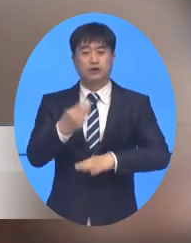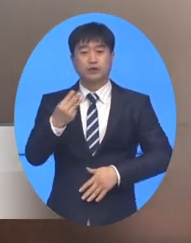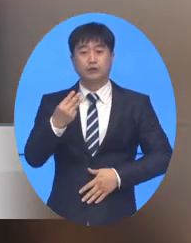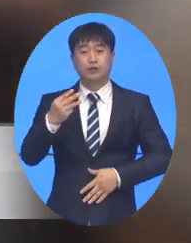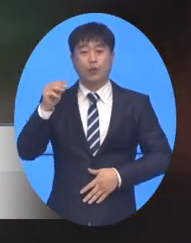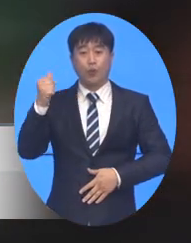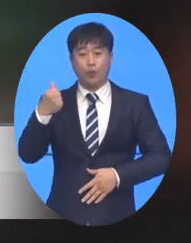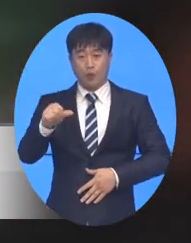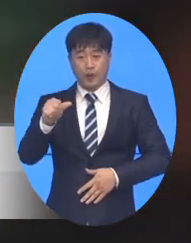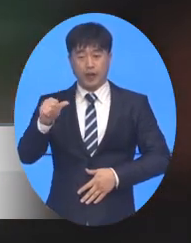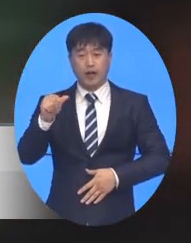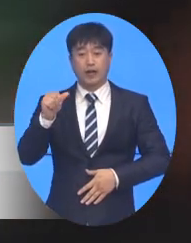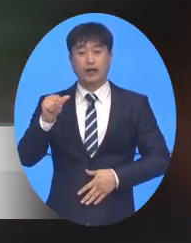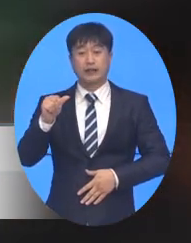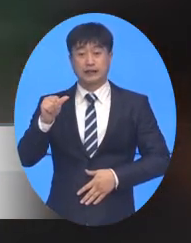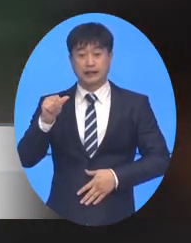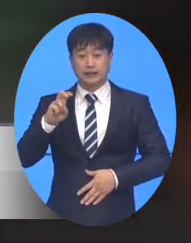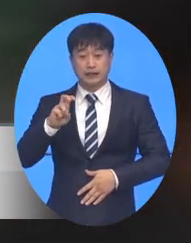3,525억원